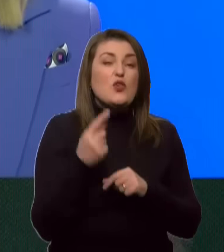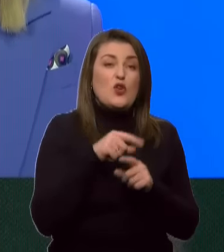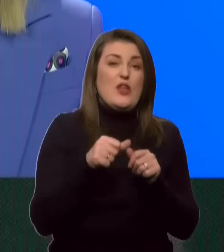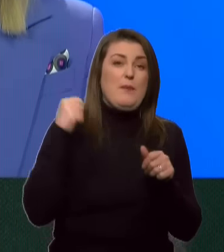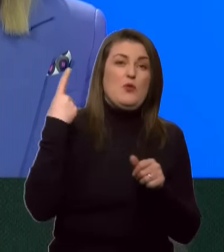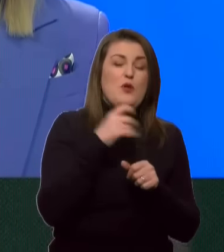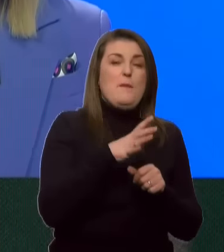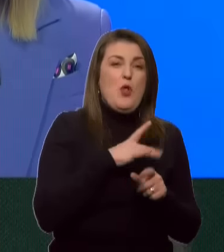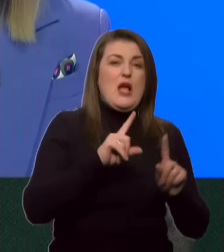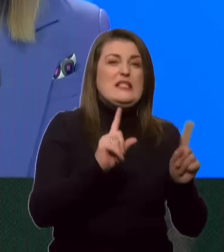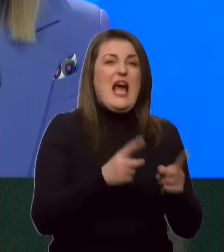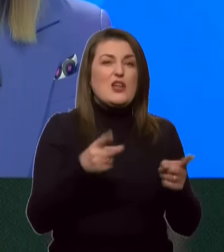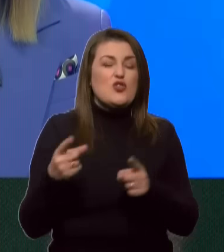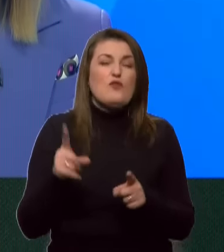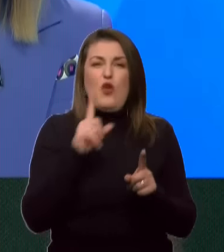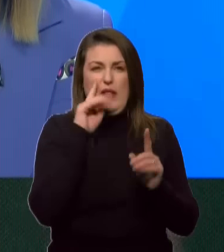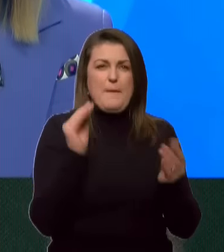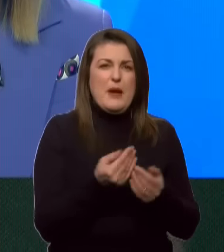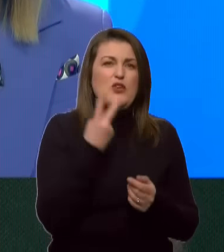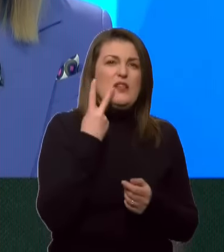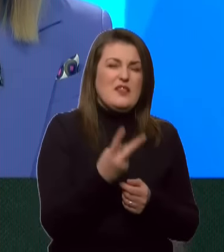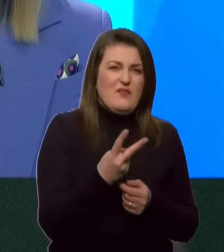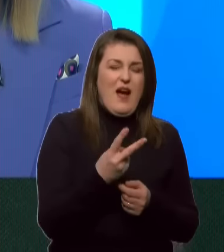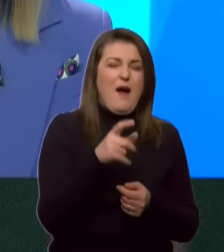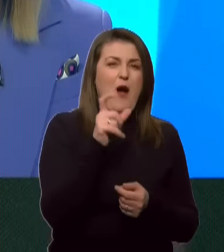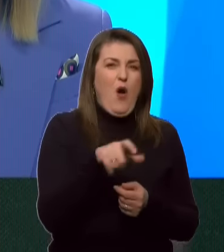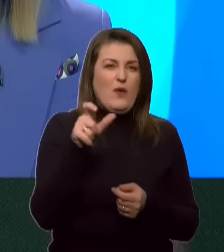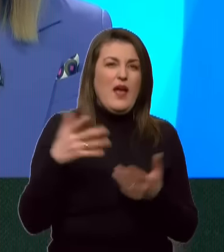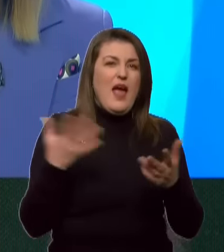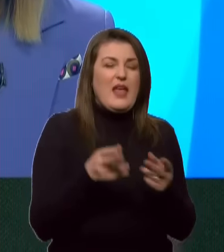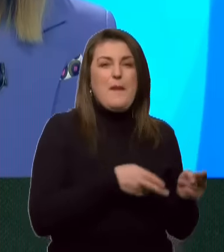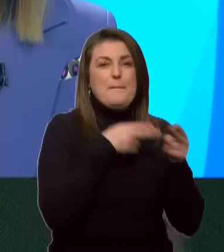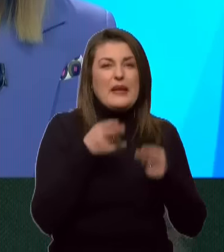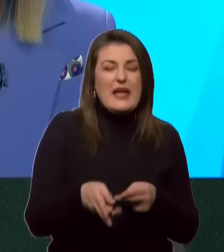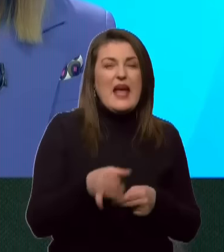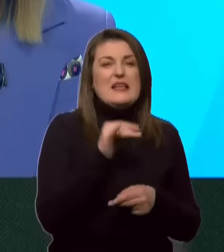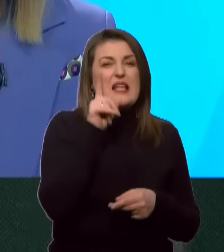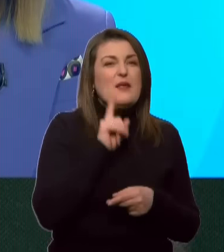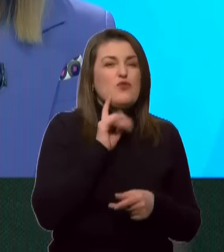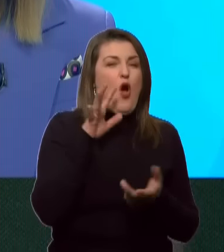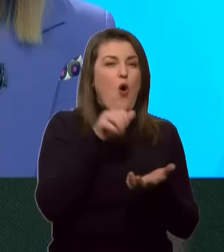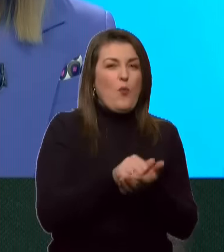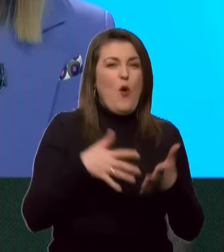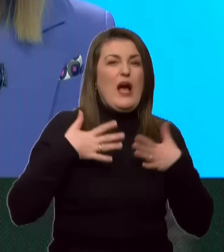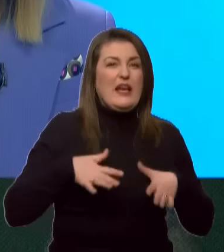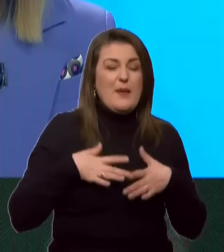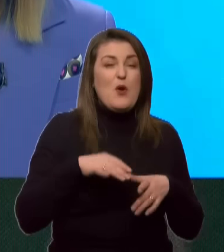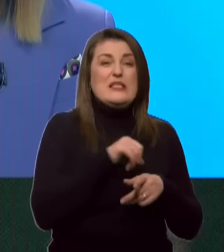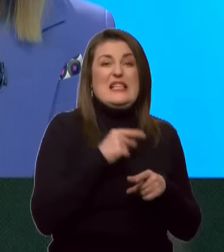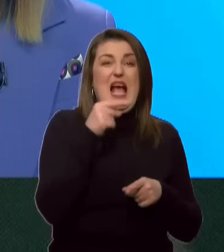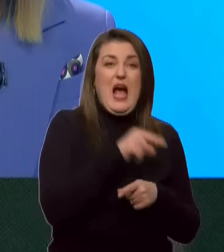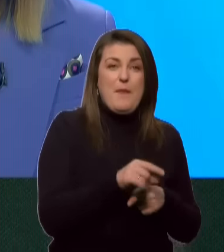минулому тижні було заарештовано щонайменше два гауляйтери, які приїхали з тимчасово окупованого Криму, саме